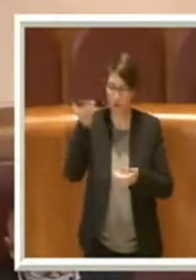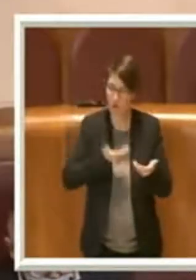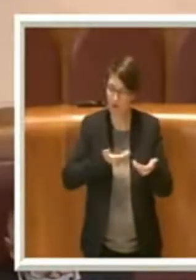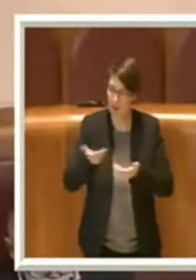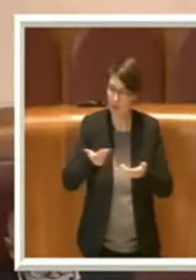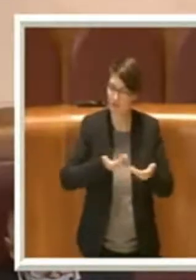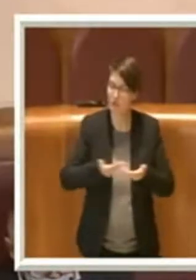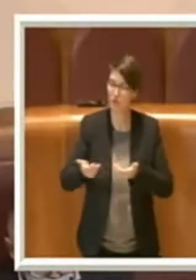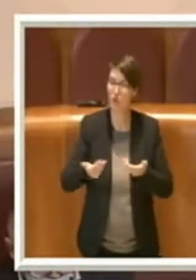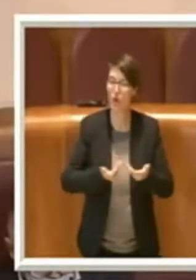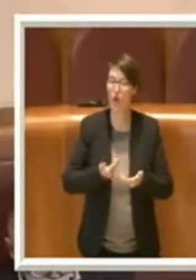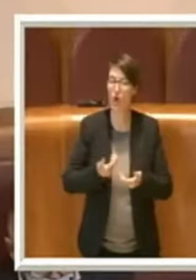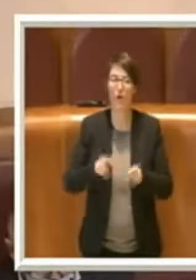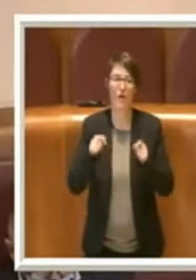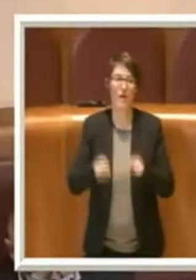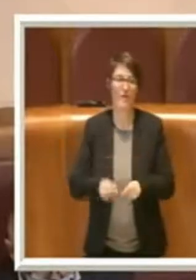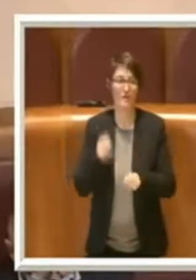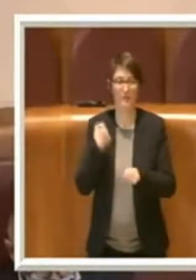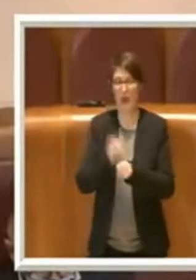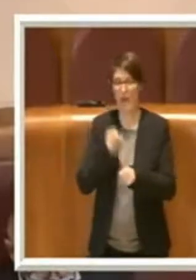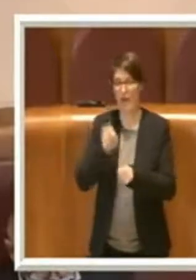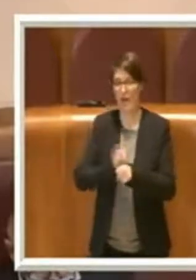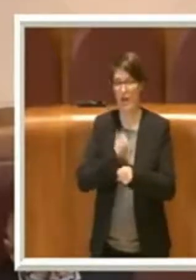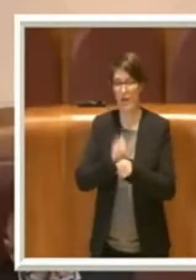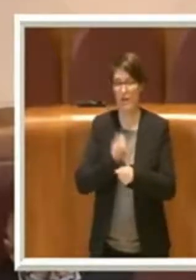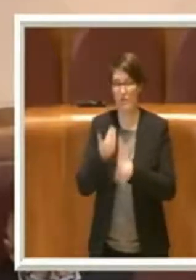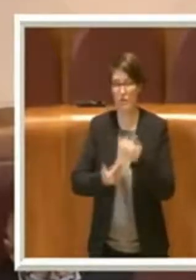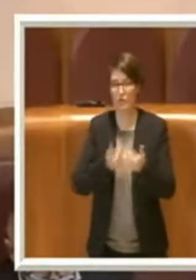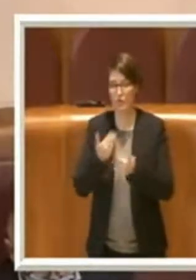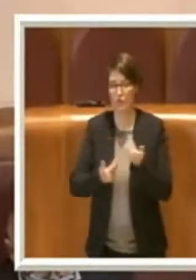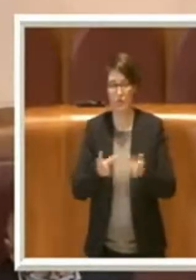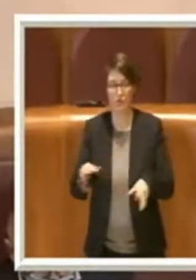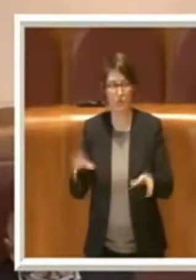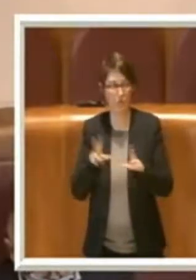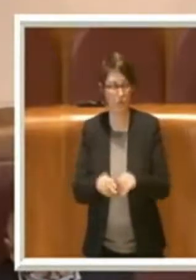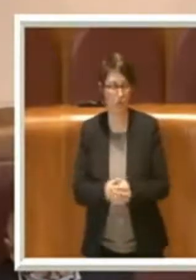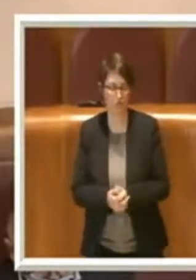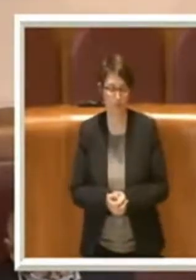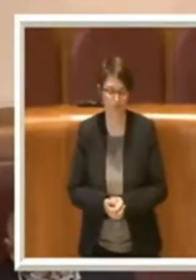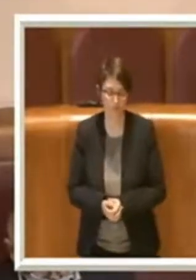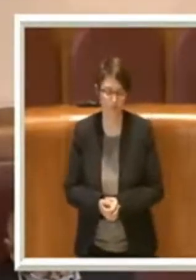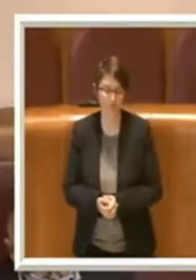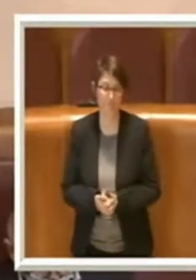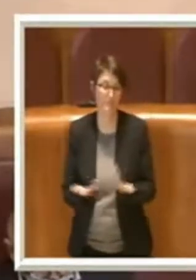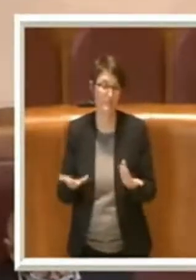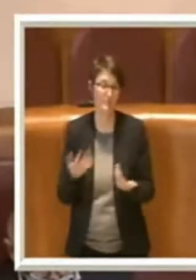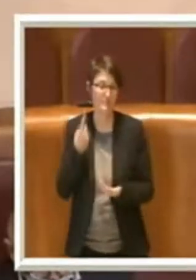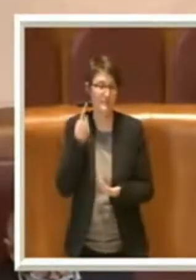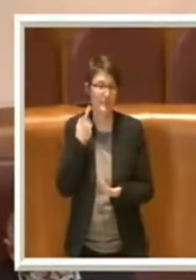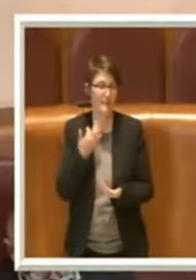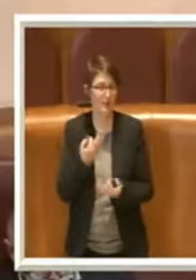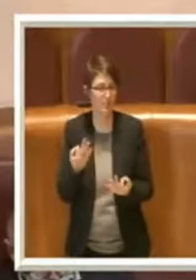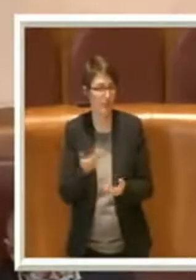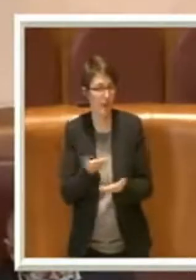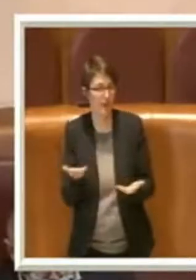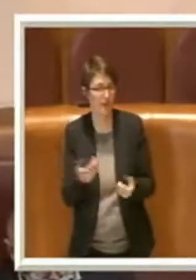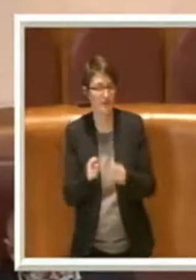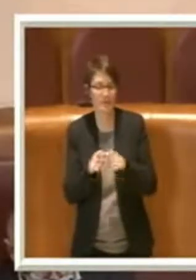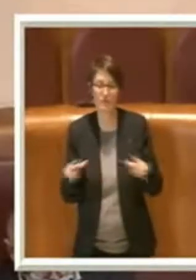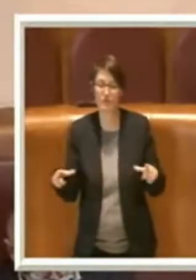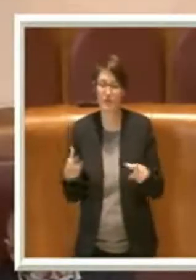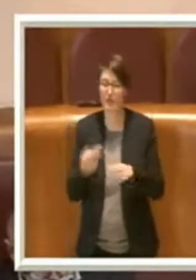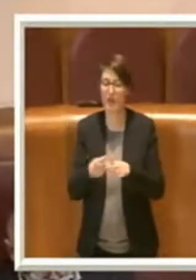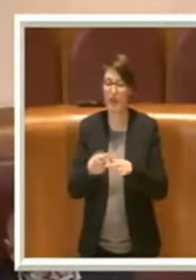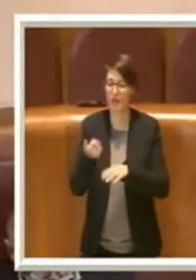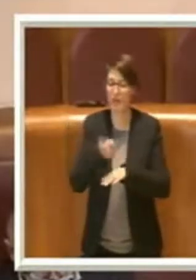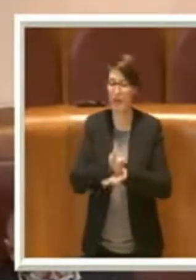ovviamente dei lavori di questo strumento. Come sappiamo bene, Roma Capitale è la città più verde d'Europa,